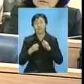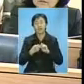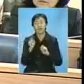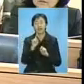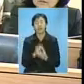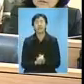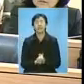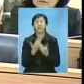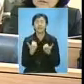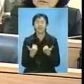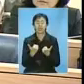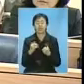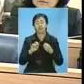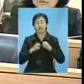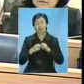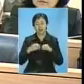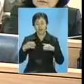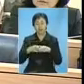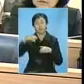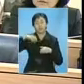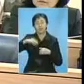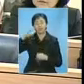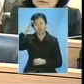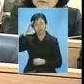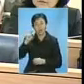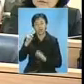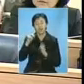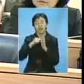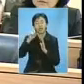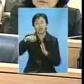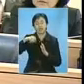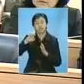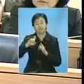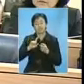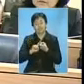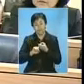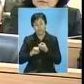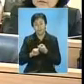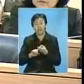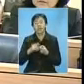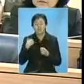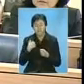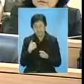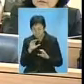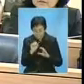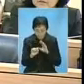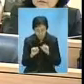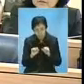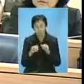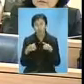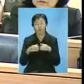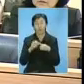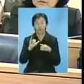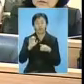งแล้วในที่สุดก็เกิดพรรคนาซีขึ้นมาแล้วก็ตามไล่ล่าชาวยิว